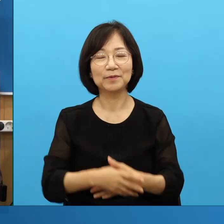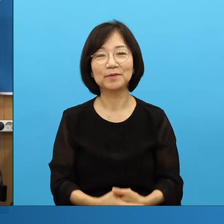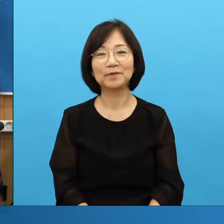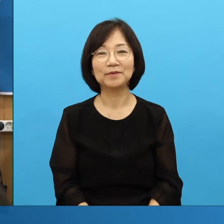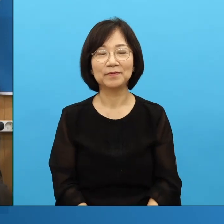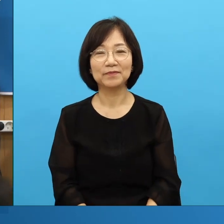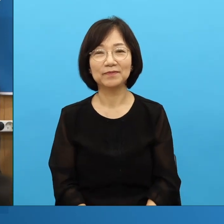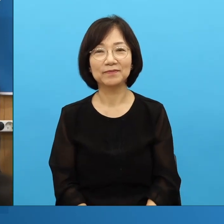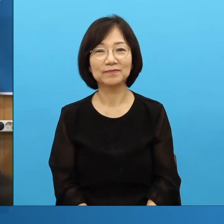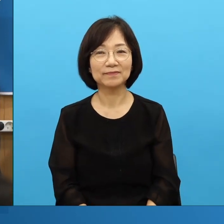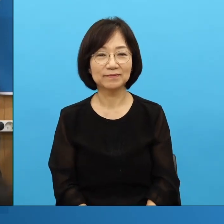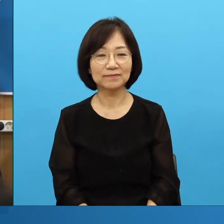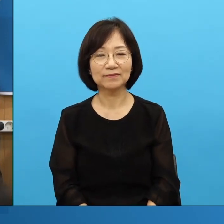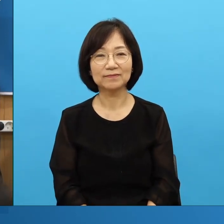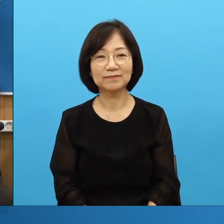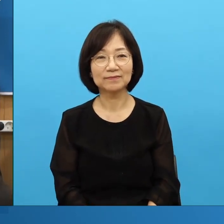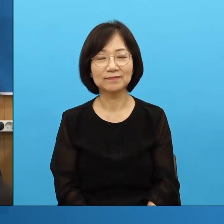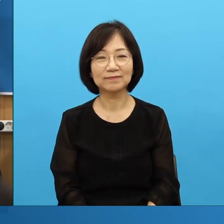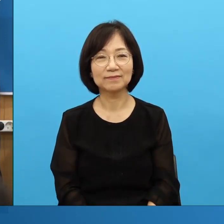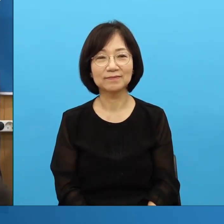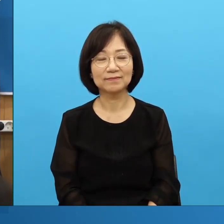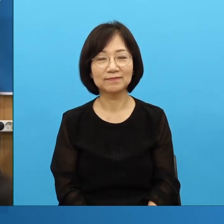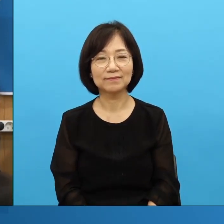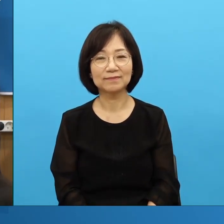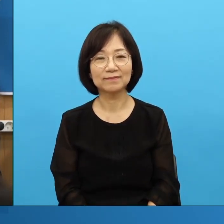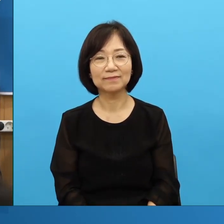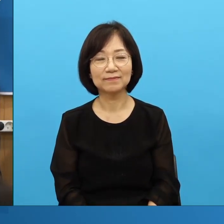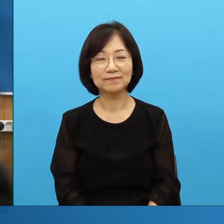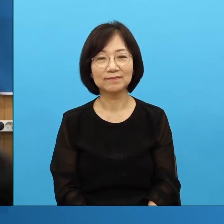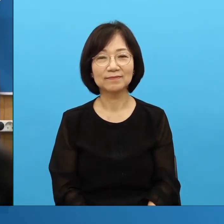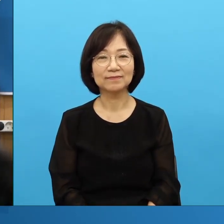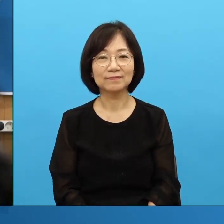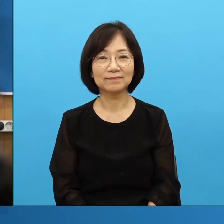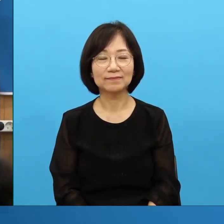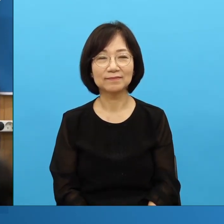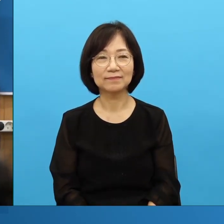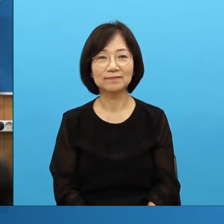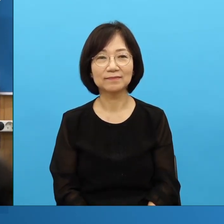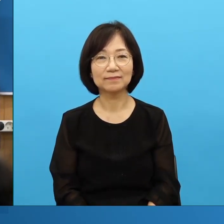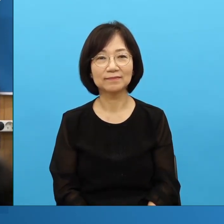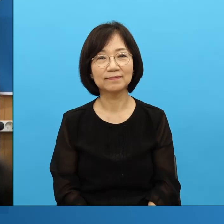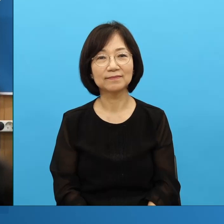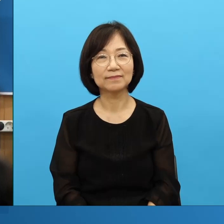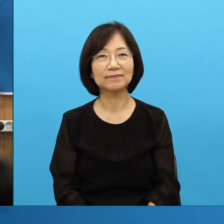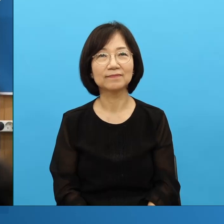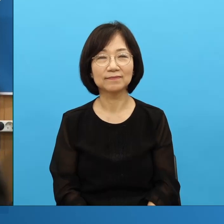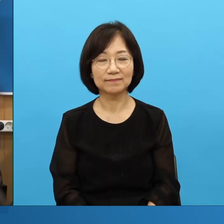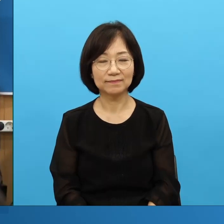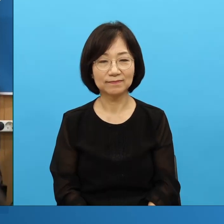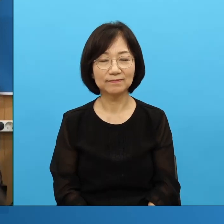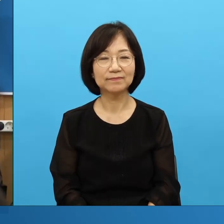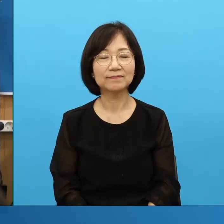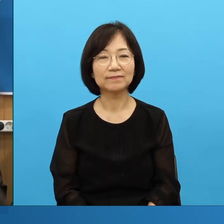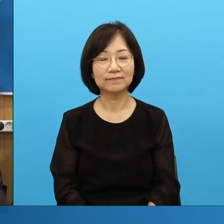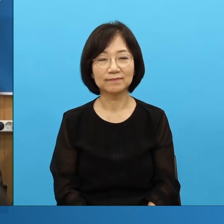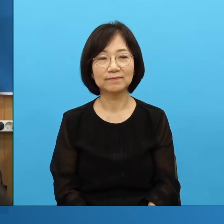기도로 마치도록 하겠습니다. Let us all rise and sing, O Lord, in my life, and Reverend, you will come and give us the offering prayer and close the first service with a